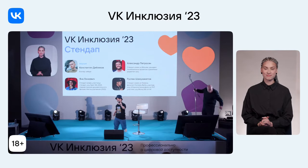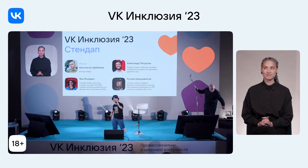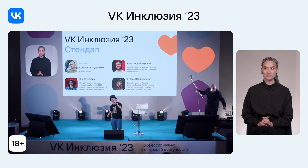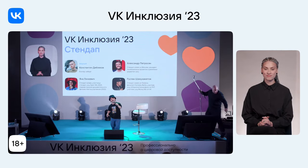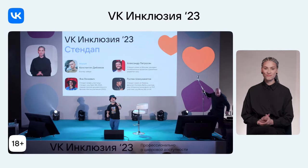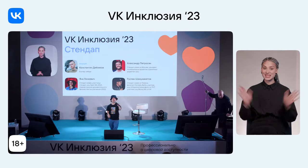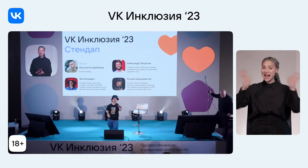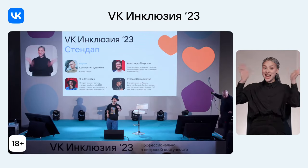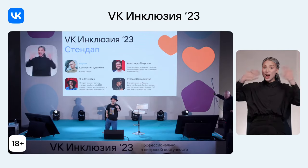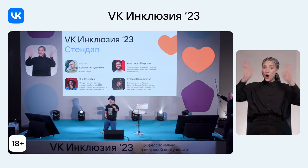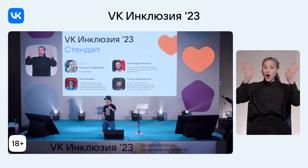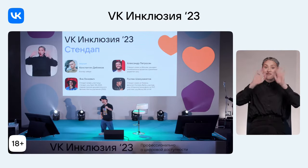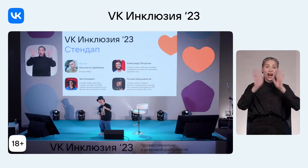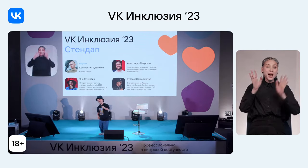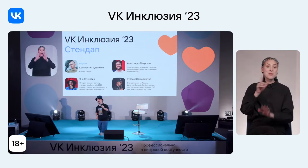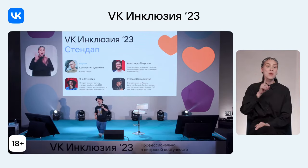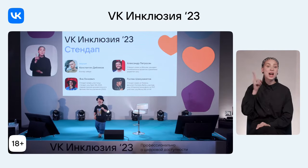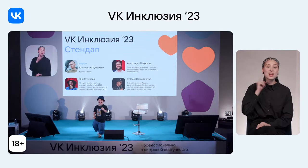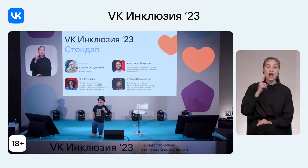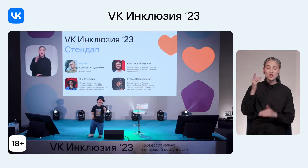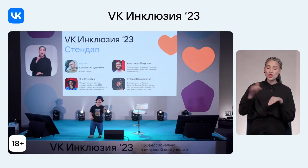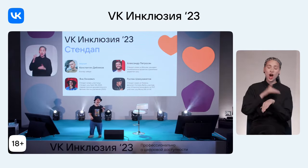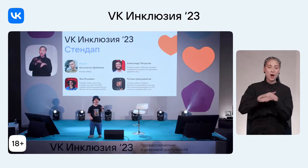Так, здорово, молодежь! Здрасте, добрый вечер!